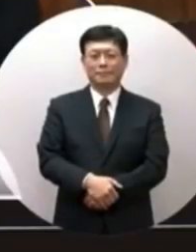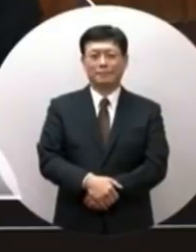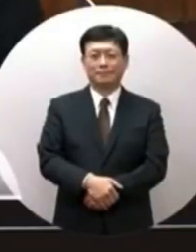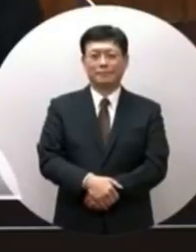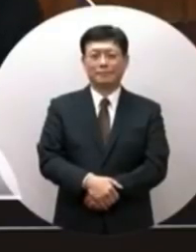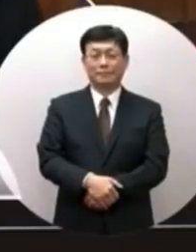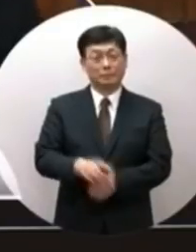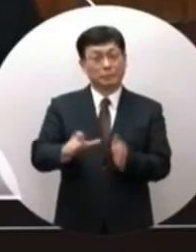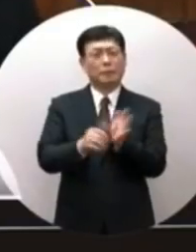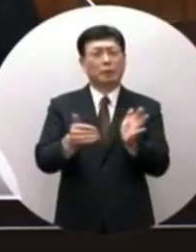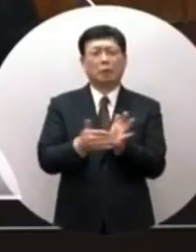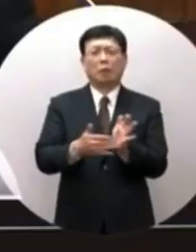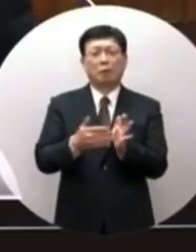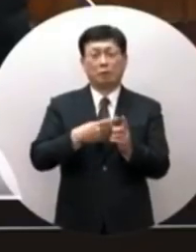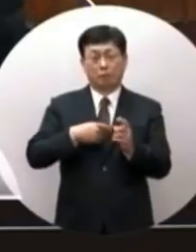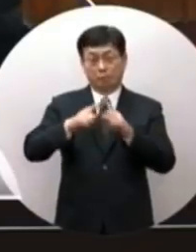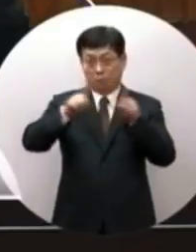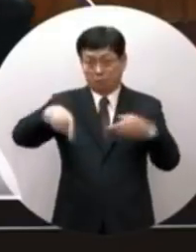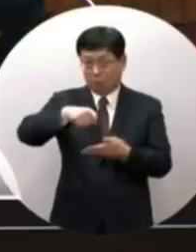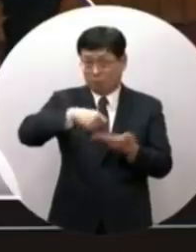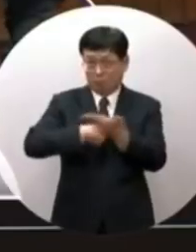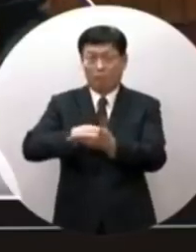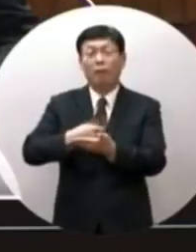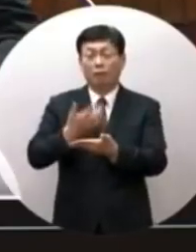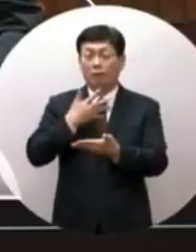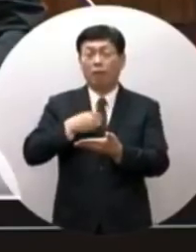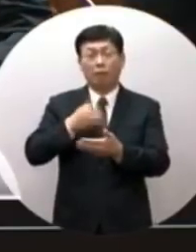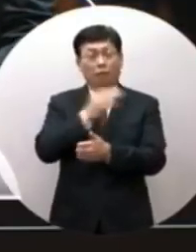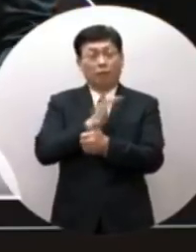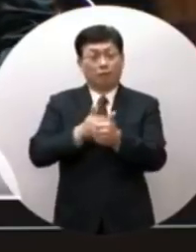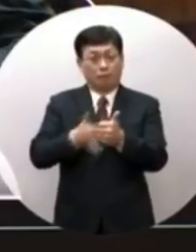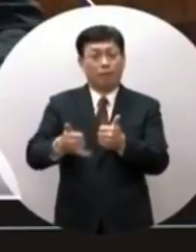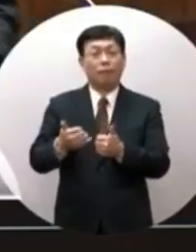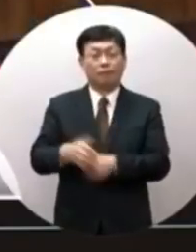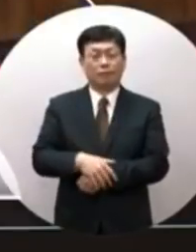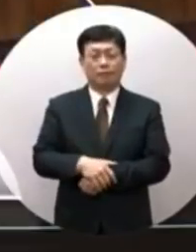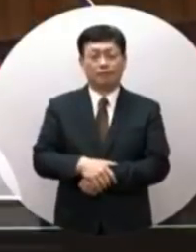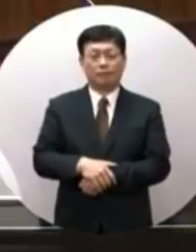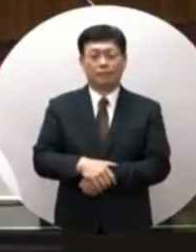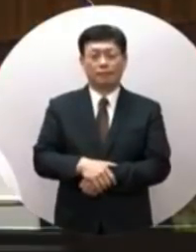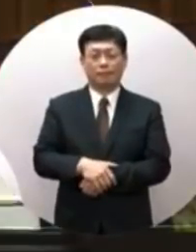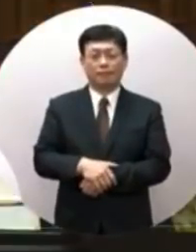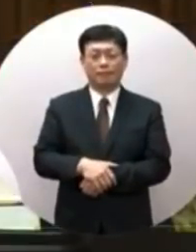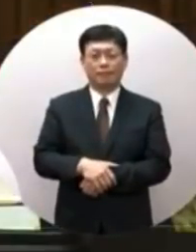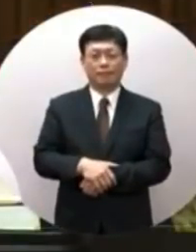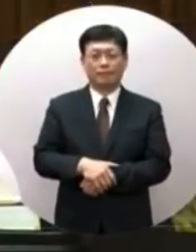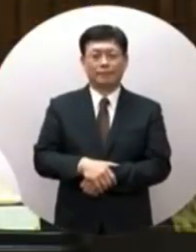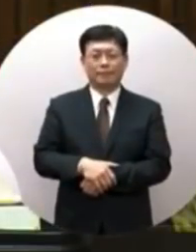这个时间已经到了，请书面答复那个陈超明委员。好，来。